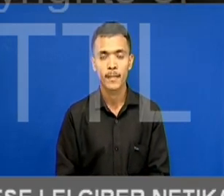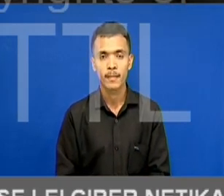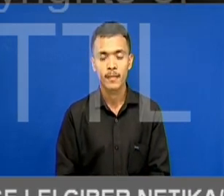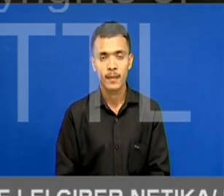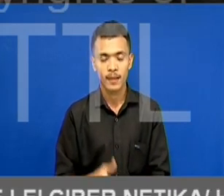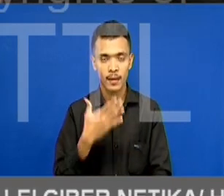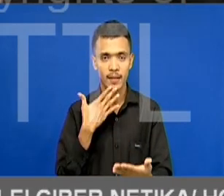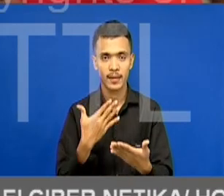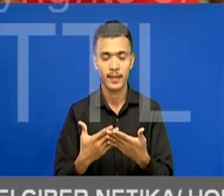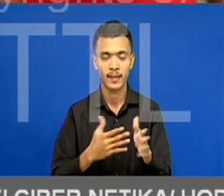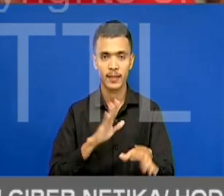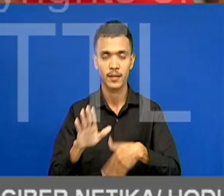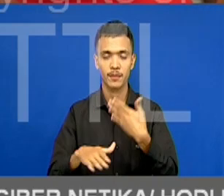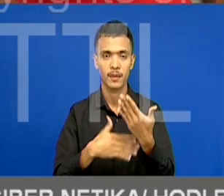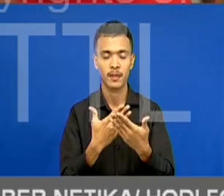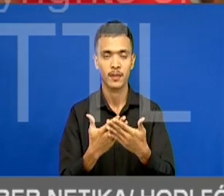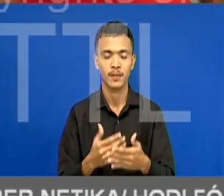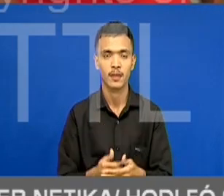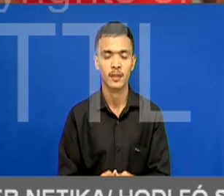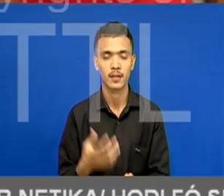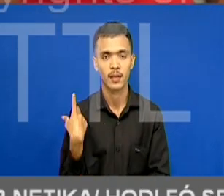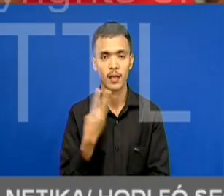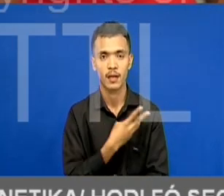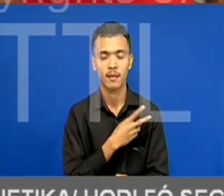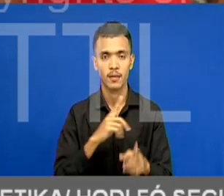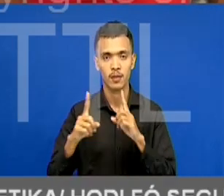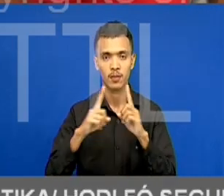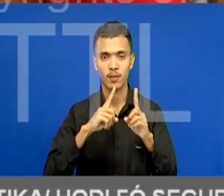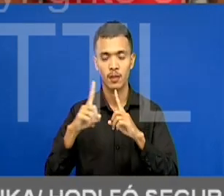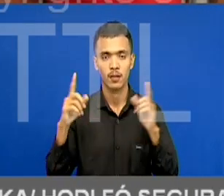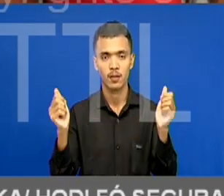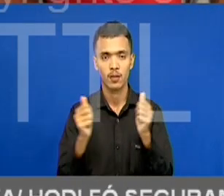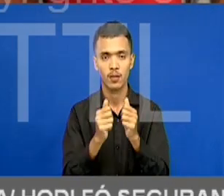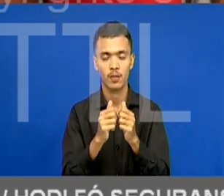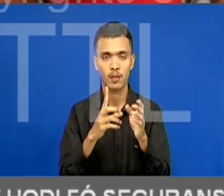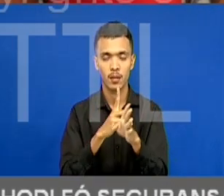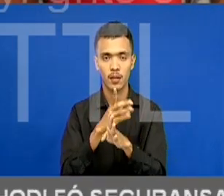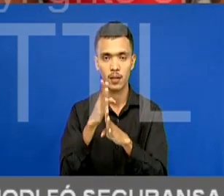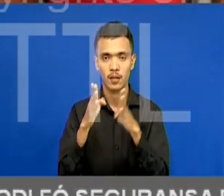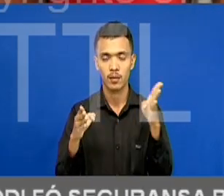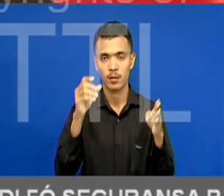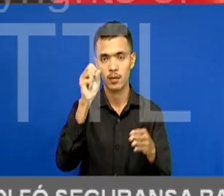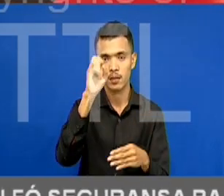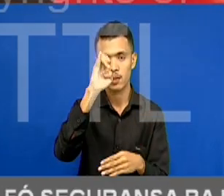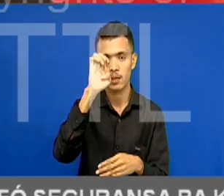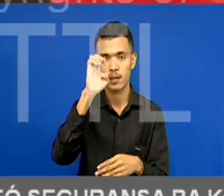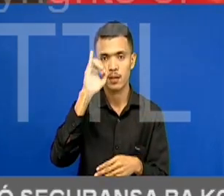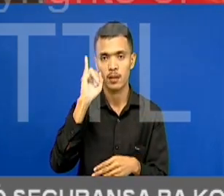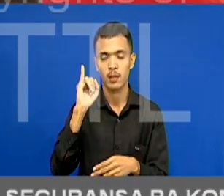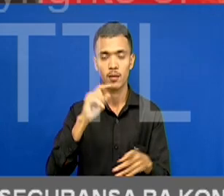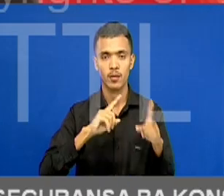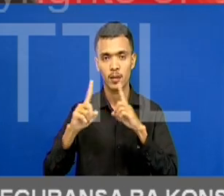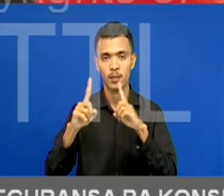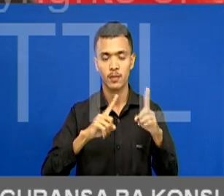Dia kovintis no telespectadores di nama kami nya Dadalia ho direktur jeral seinya ho explica ba ita ho tu relasiono